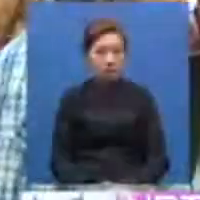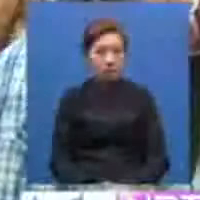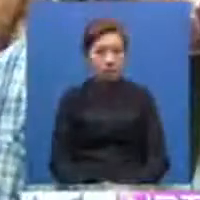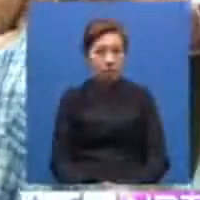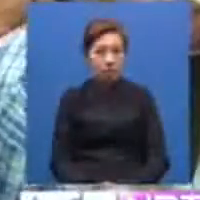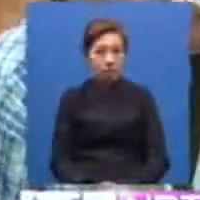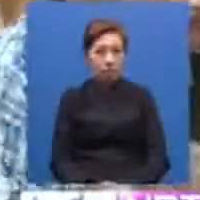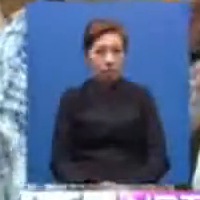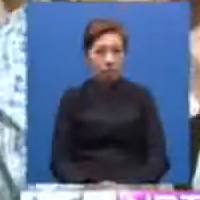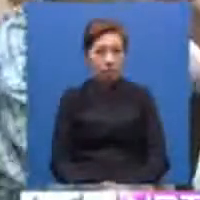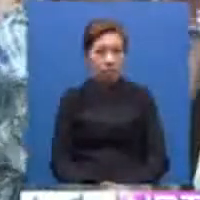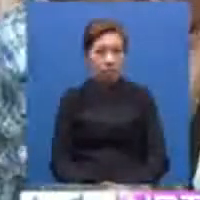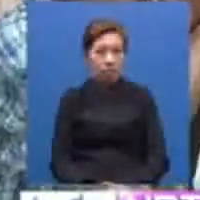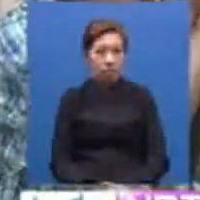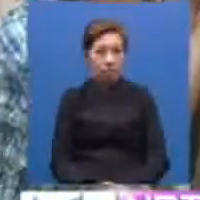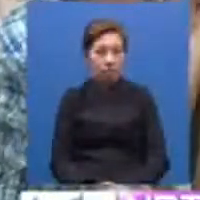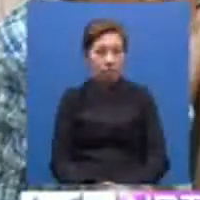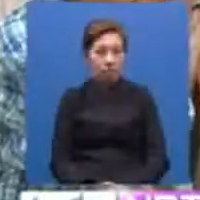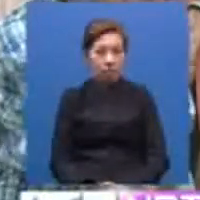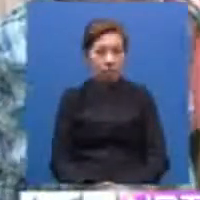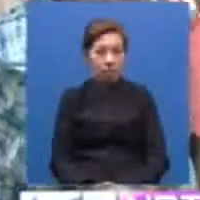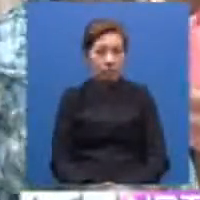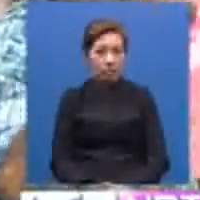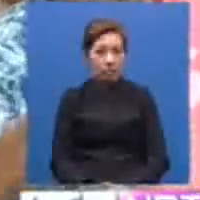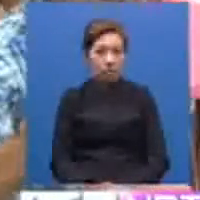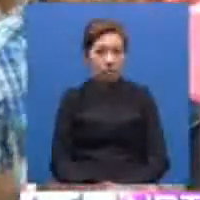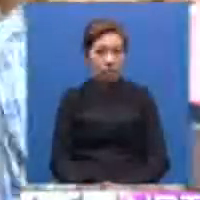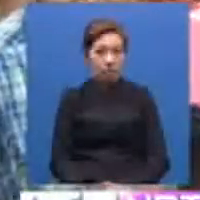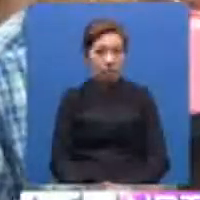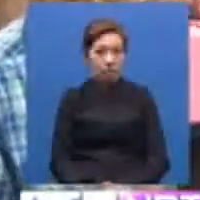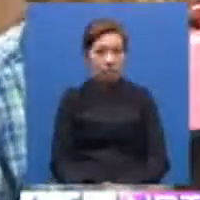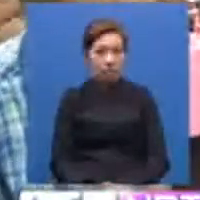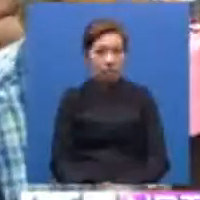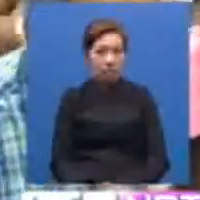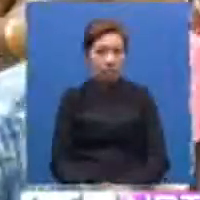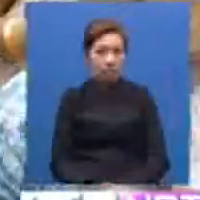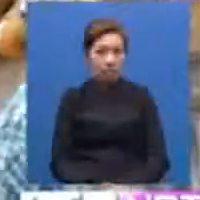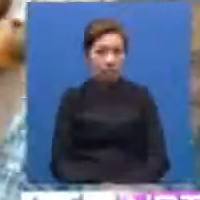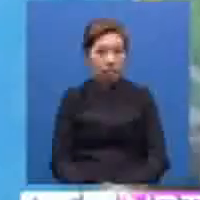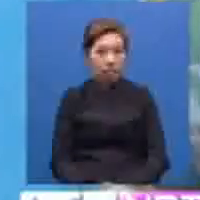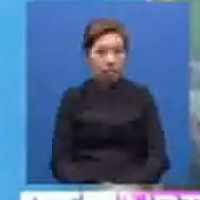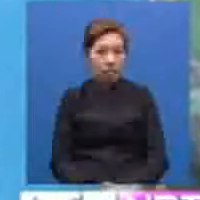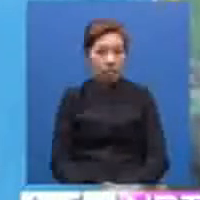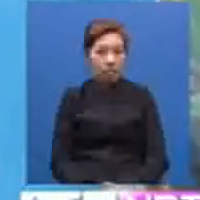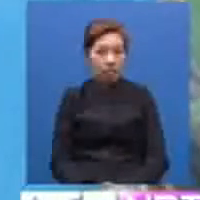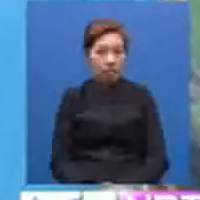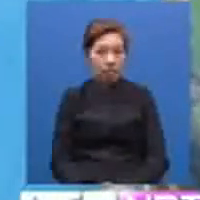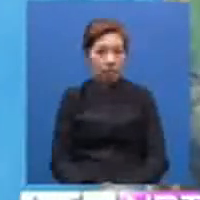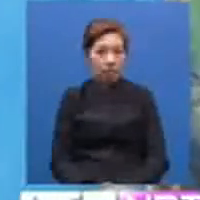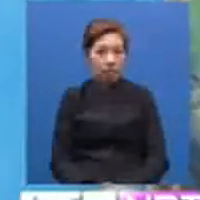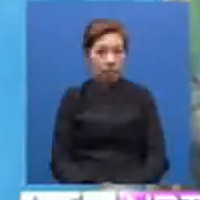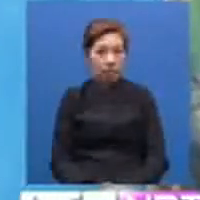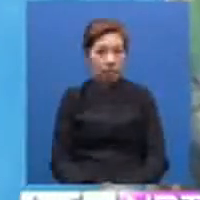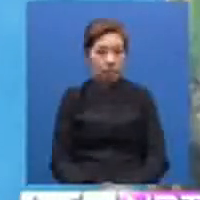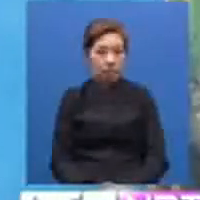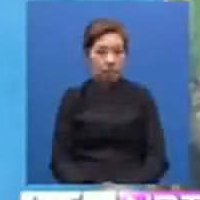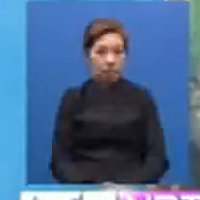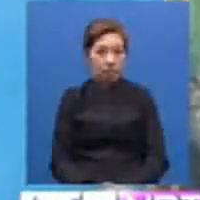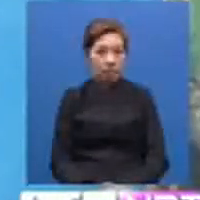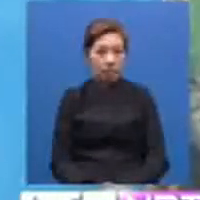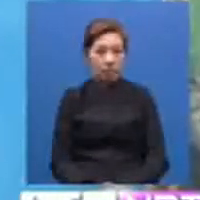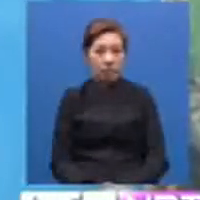พระบรมราชินีนาถเนื่องในโอกาสมหามงคลเฉลิมพระชนมพรรษา 82พรรษา 12สิงหาคม